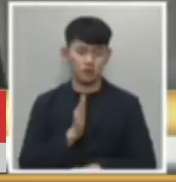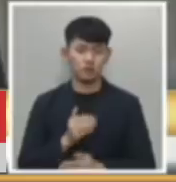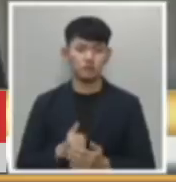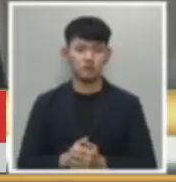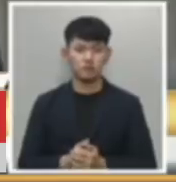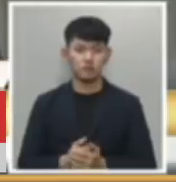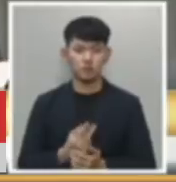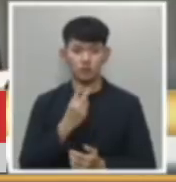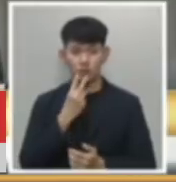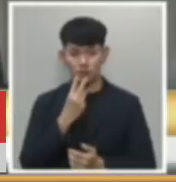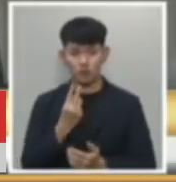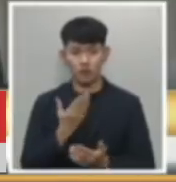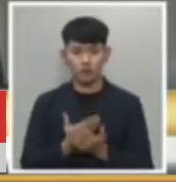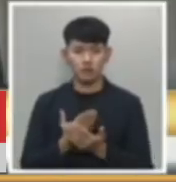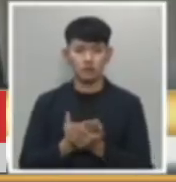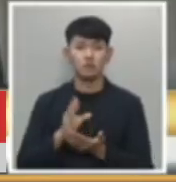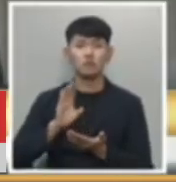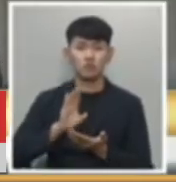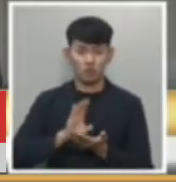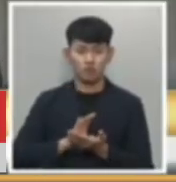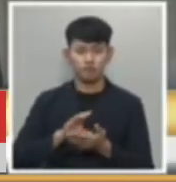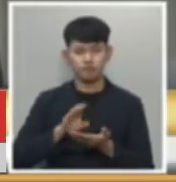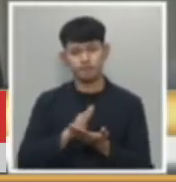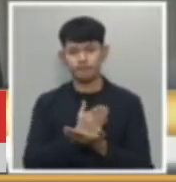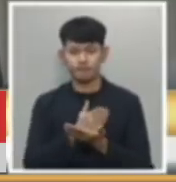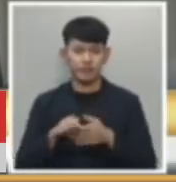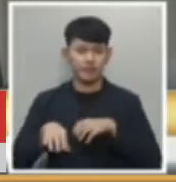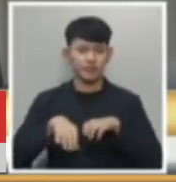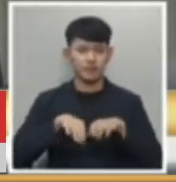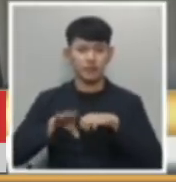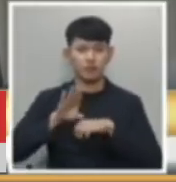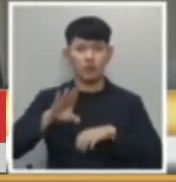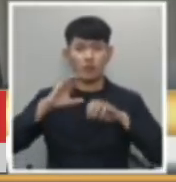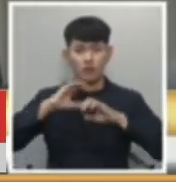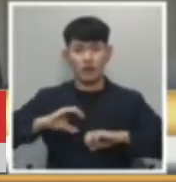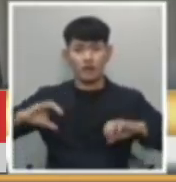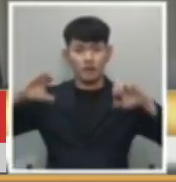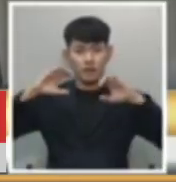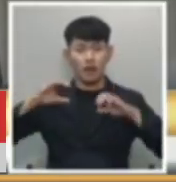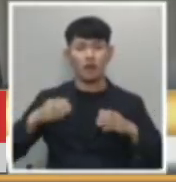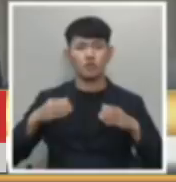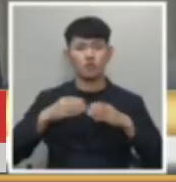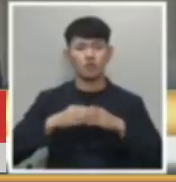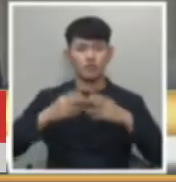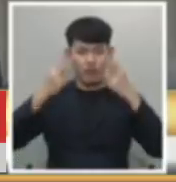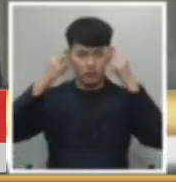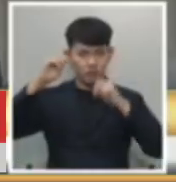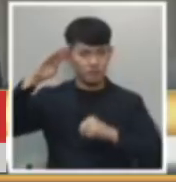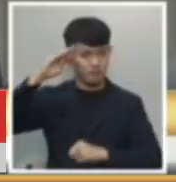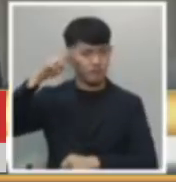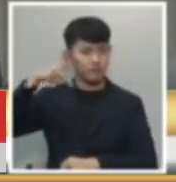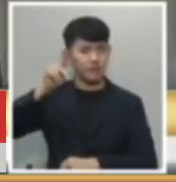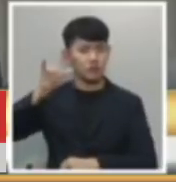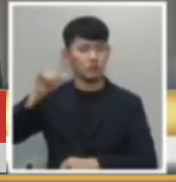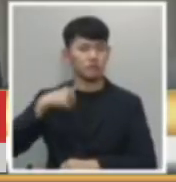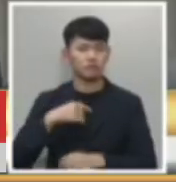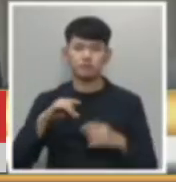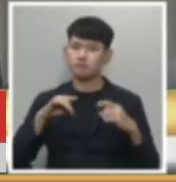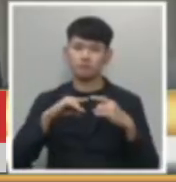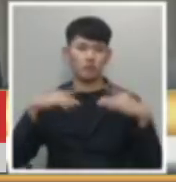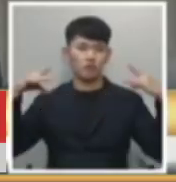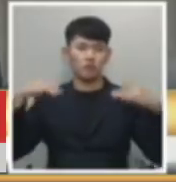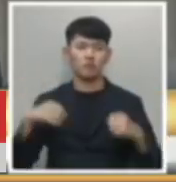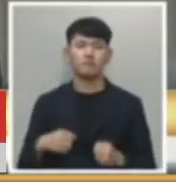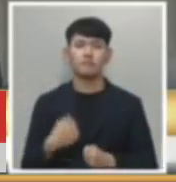ดงบประมาณของรัฐบาลพลเอกประยุทธ์เนี่ยไม่เหมาะสมนะครับใน4ด้